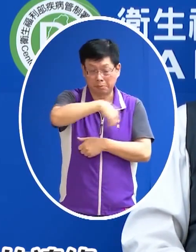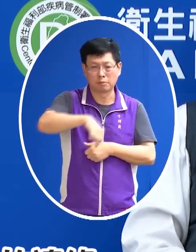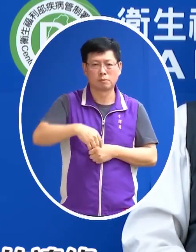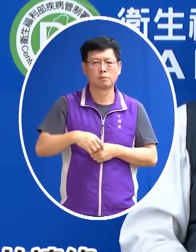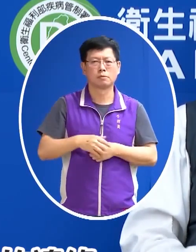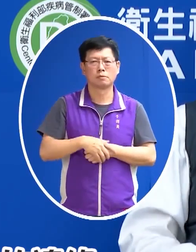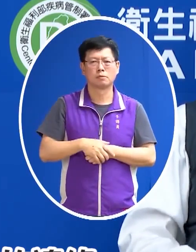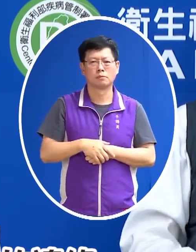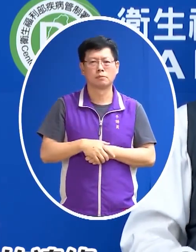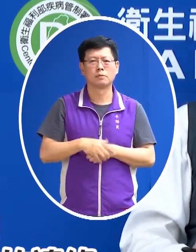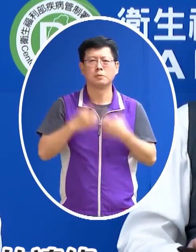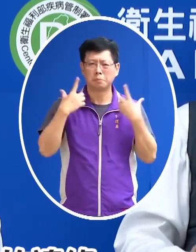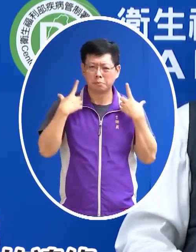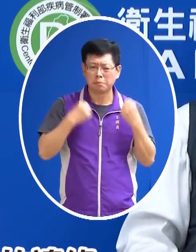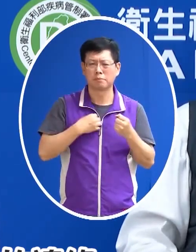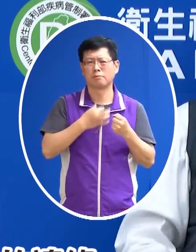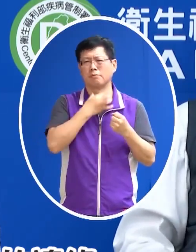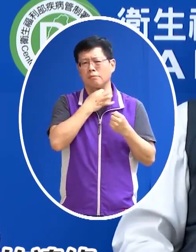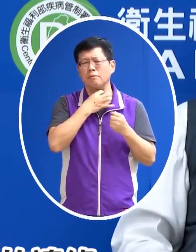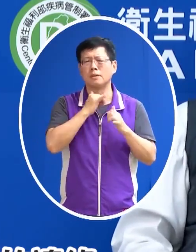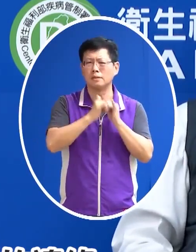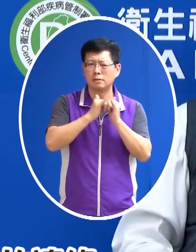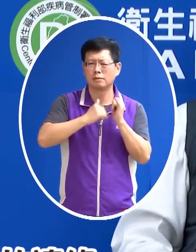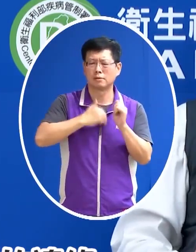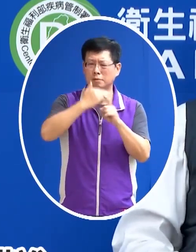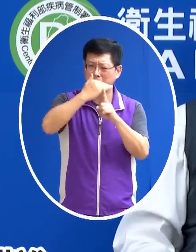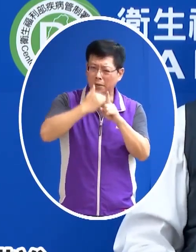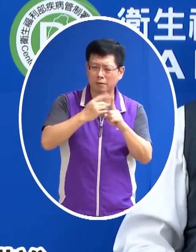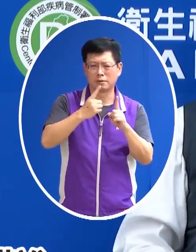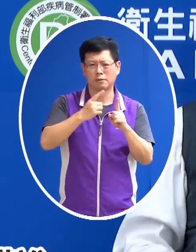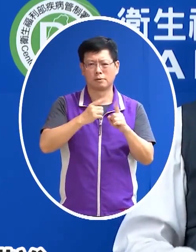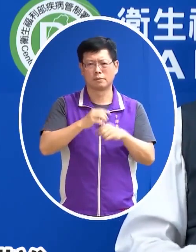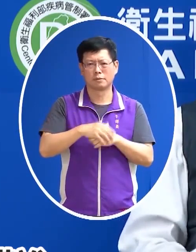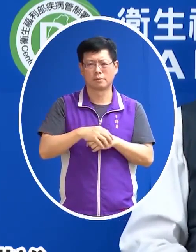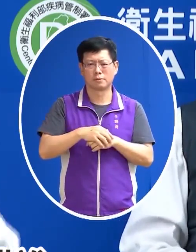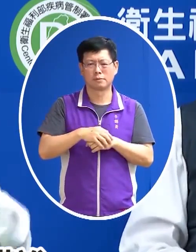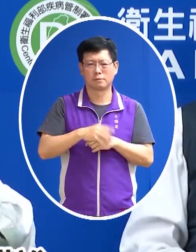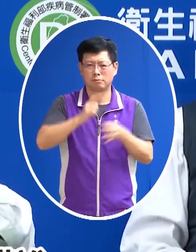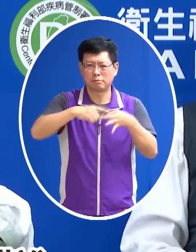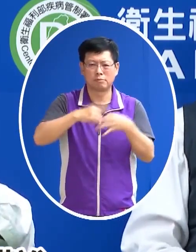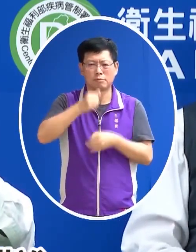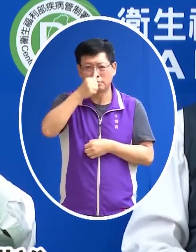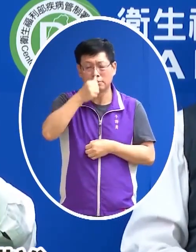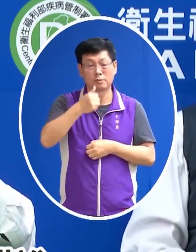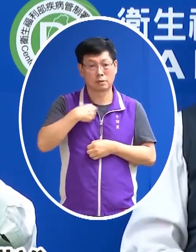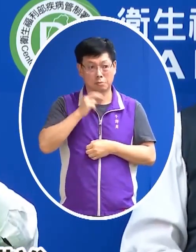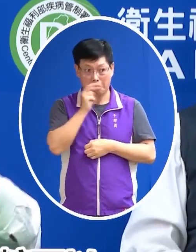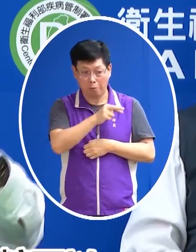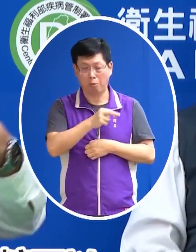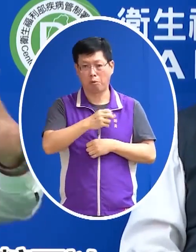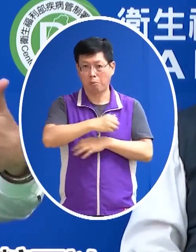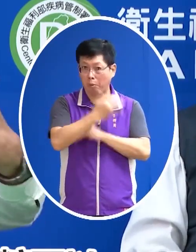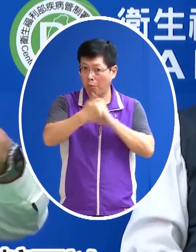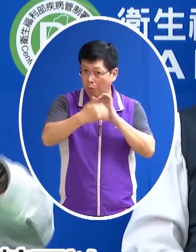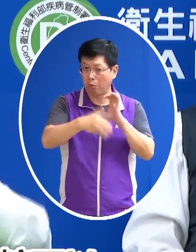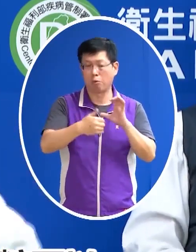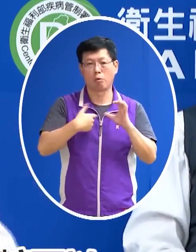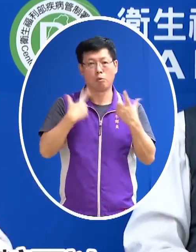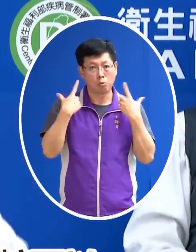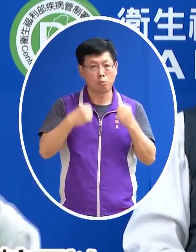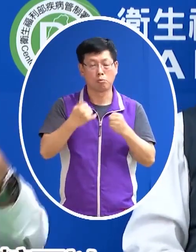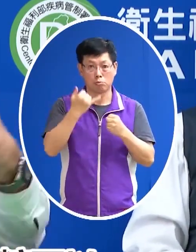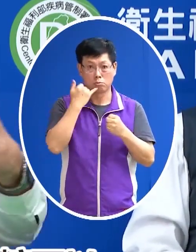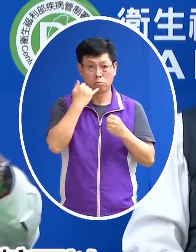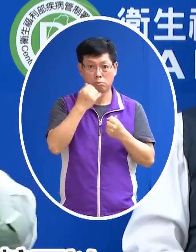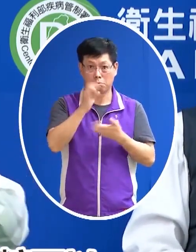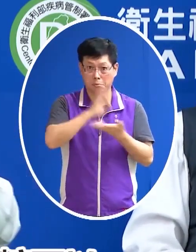他本来就是处在一个社会相对的边缘，哦，所以他是看到就是说新闻讲说，哎，那些哈、